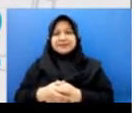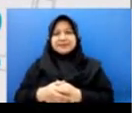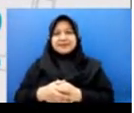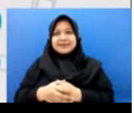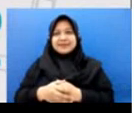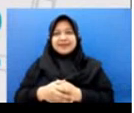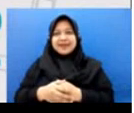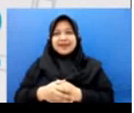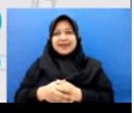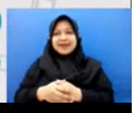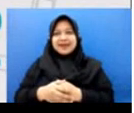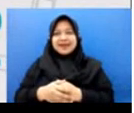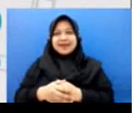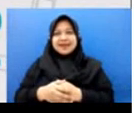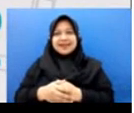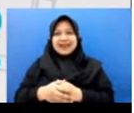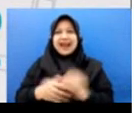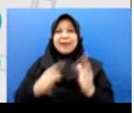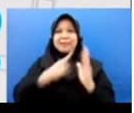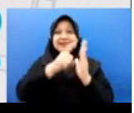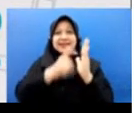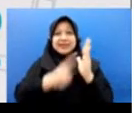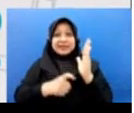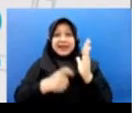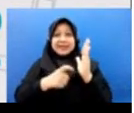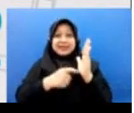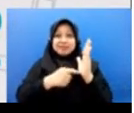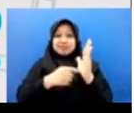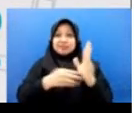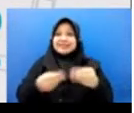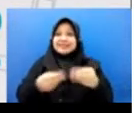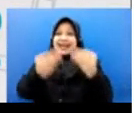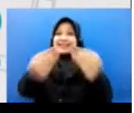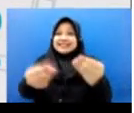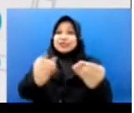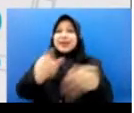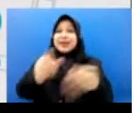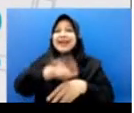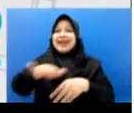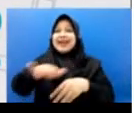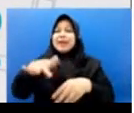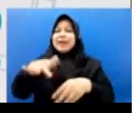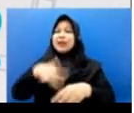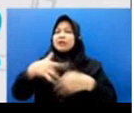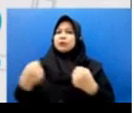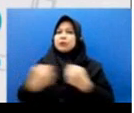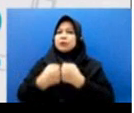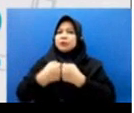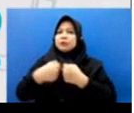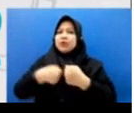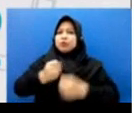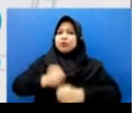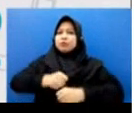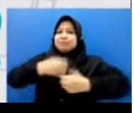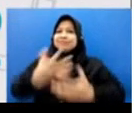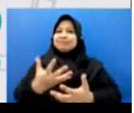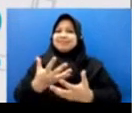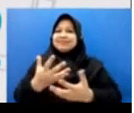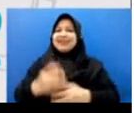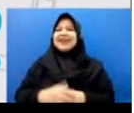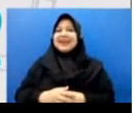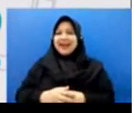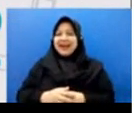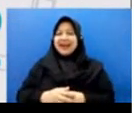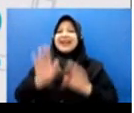sebagai challenge. Nah, di sini yang jadi perlu Bapak dan Ibu kreatif adalah bagaimana memberikan apresiasi ketika